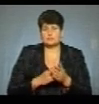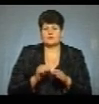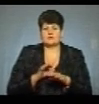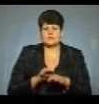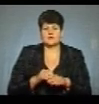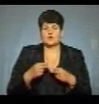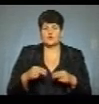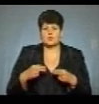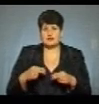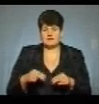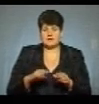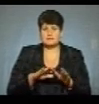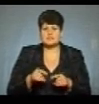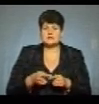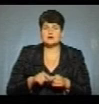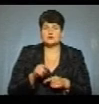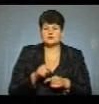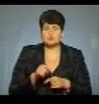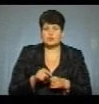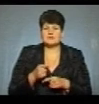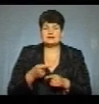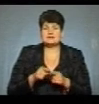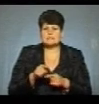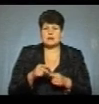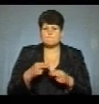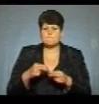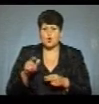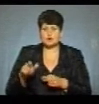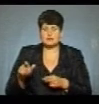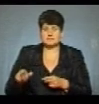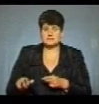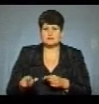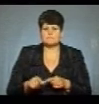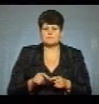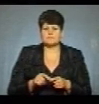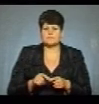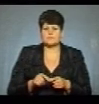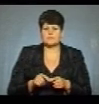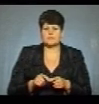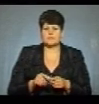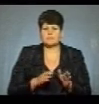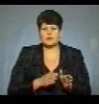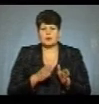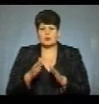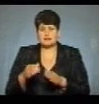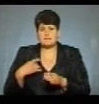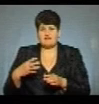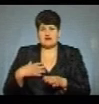торгівлі, після чого ці продавці пересувалися на приватну